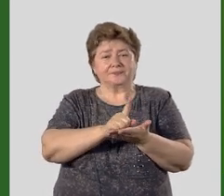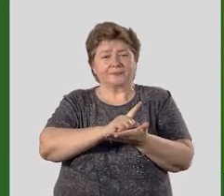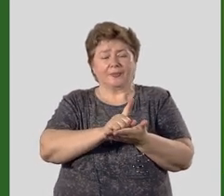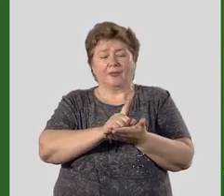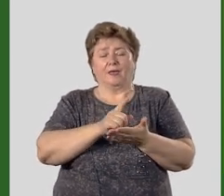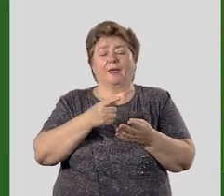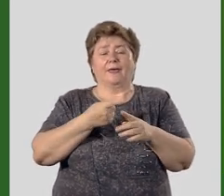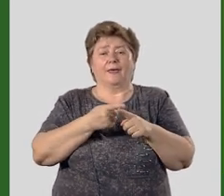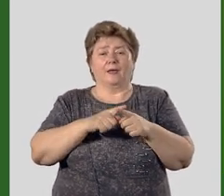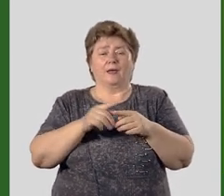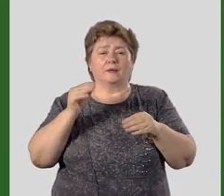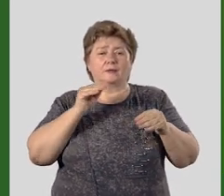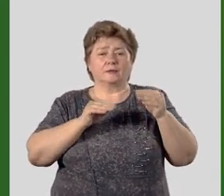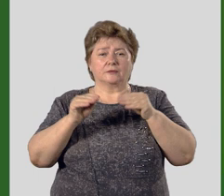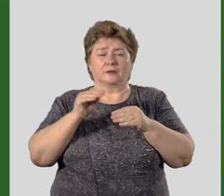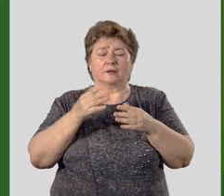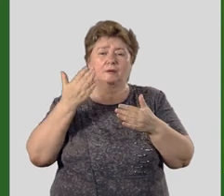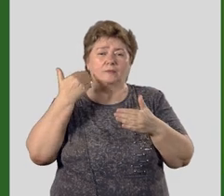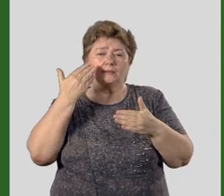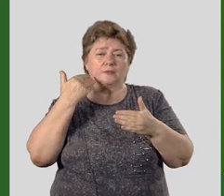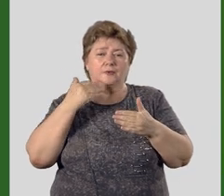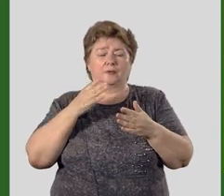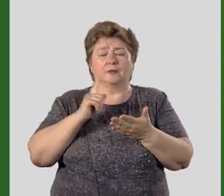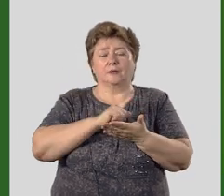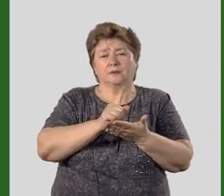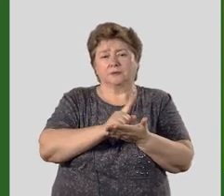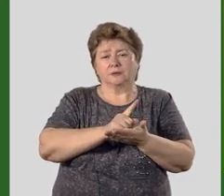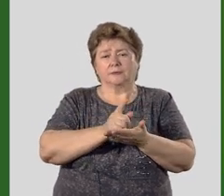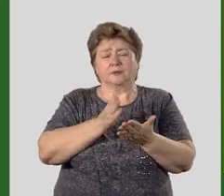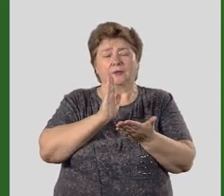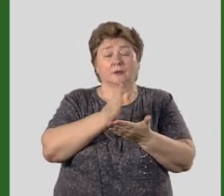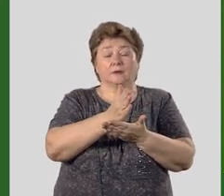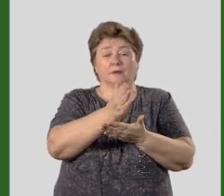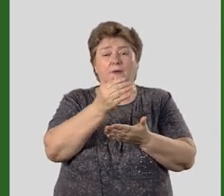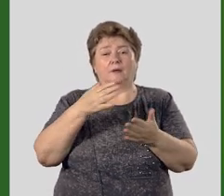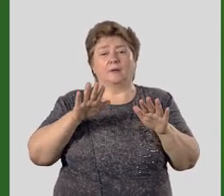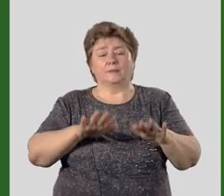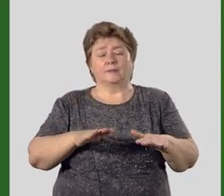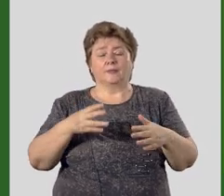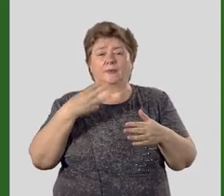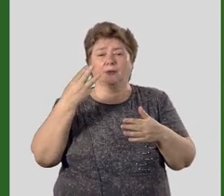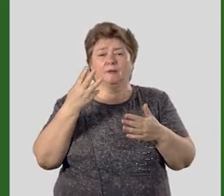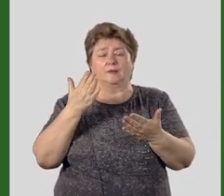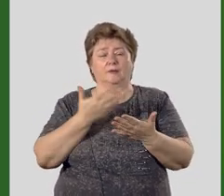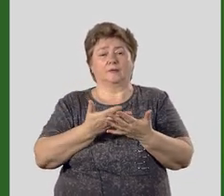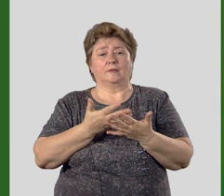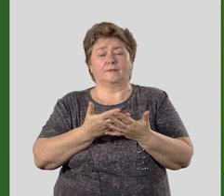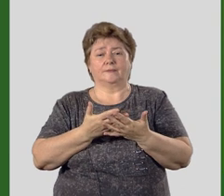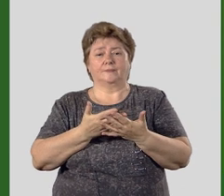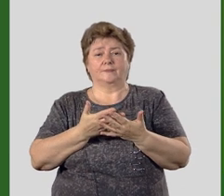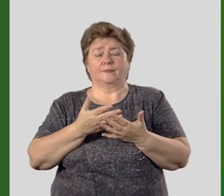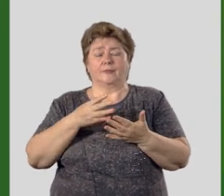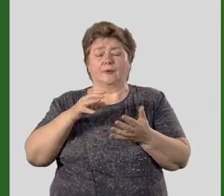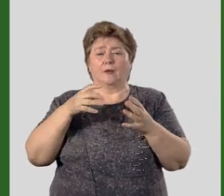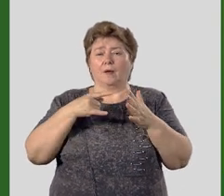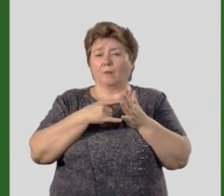Компас – это устройство, облегчающее ориентирование на местности. Существует три вида